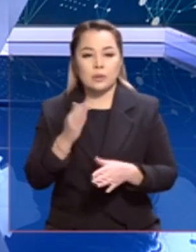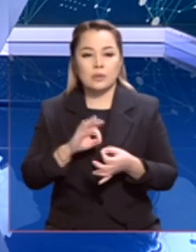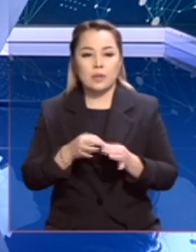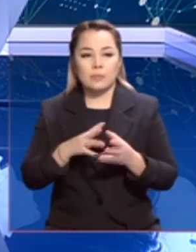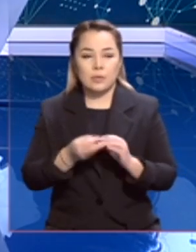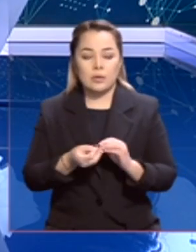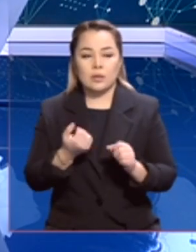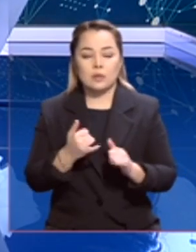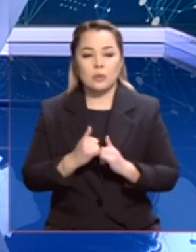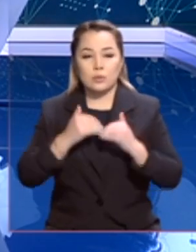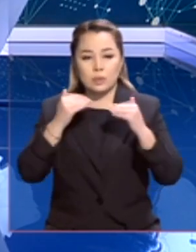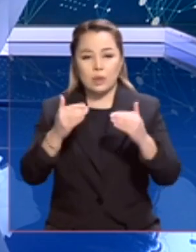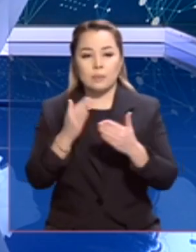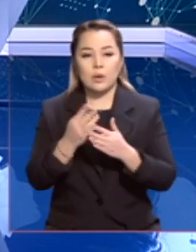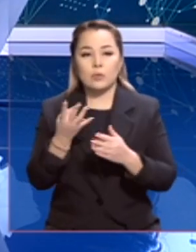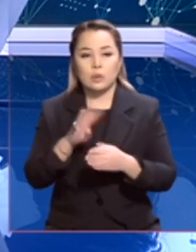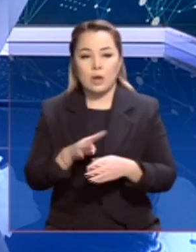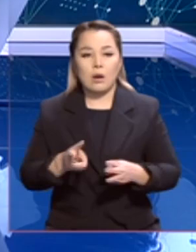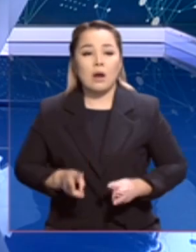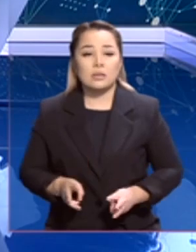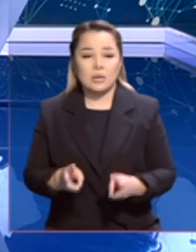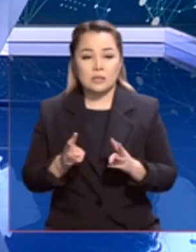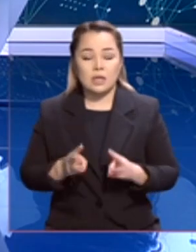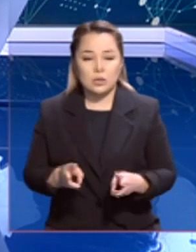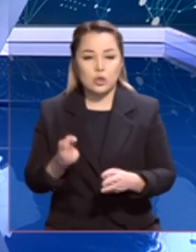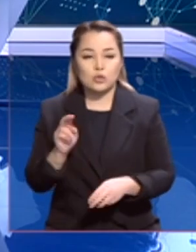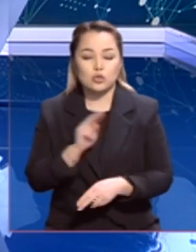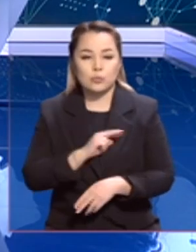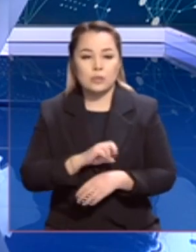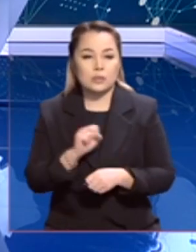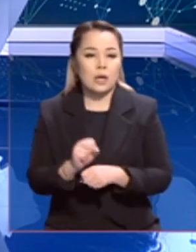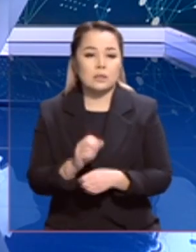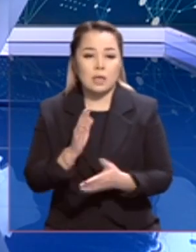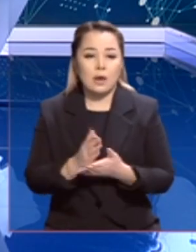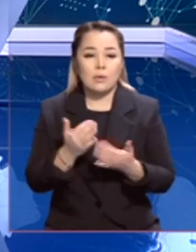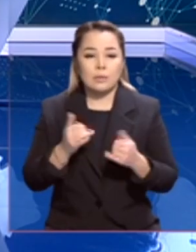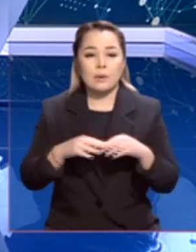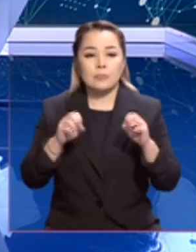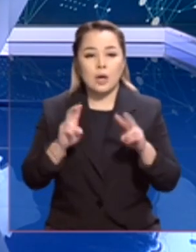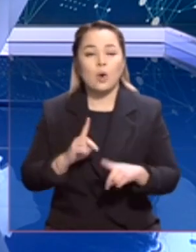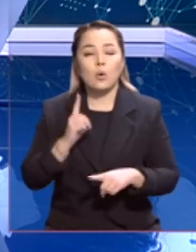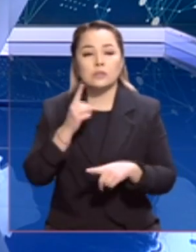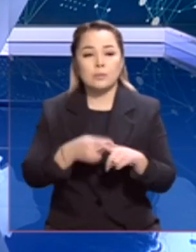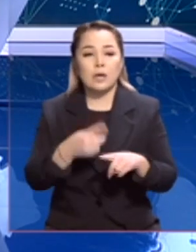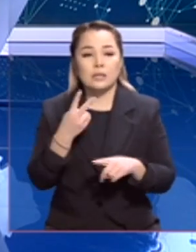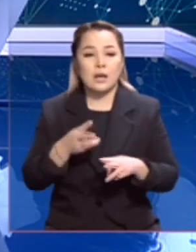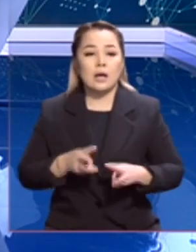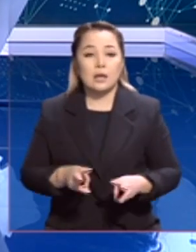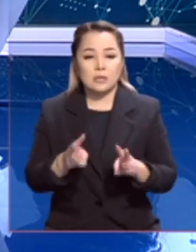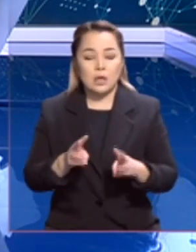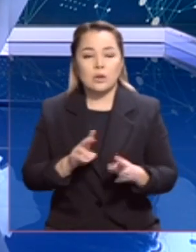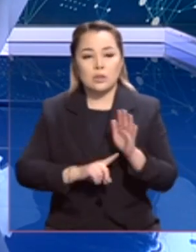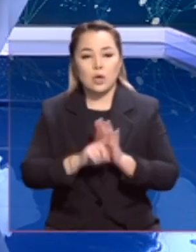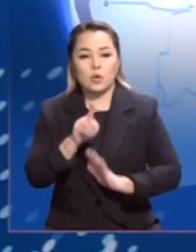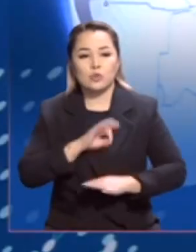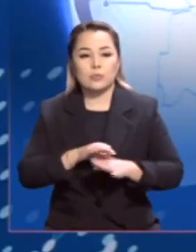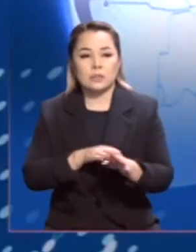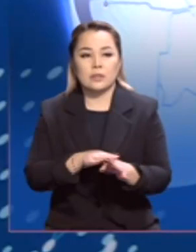күрт өскендіктен 4 бірдей қазандықтың жұмысы тоқтап қалған. Мамандар қосымша 2 қазандықты іске